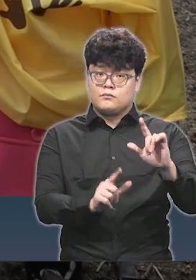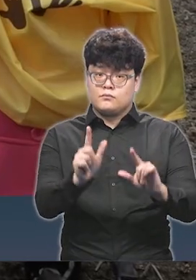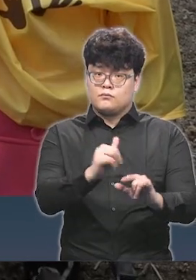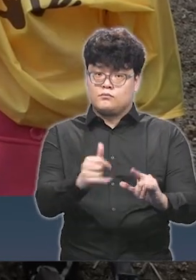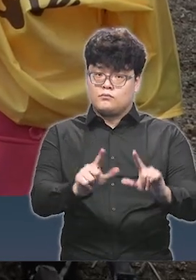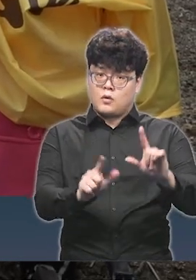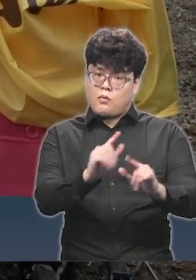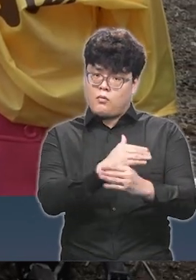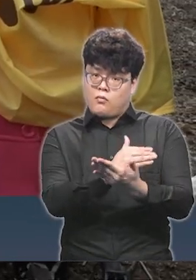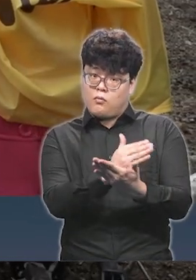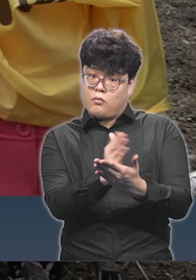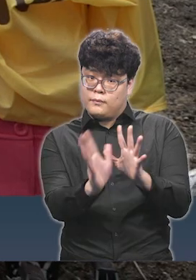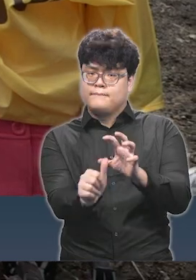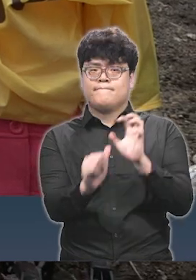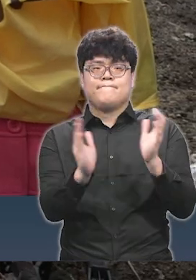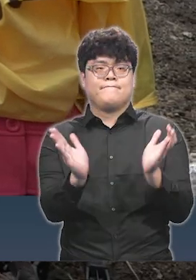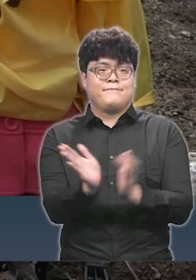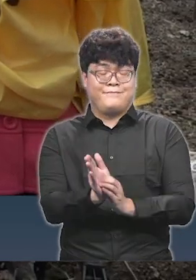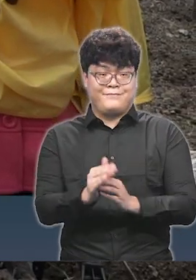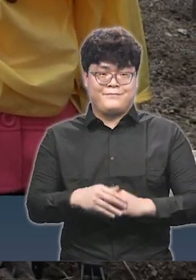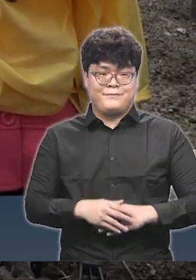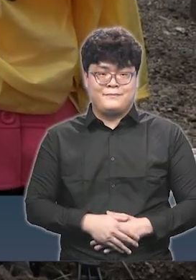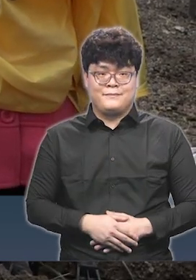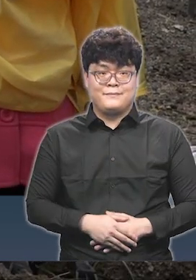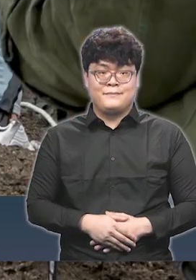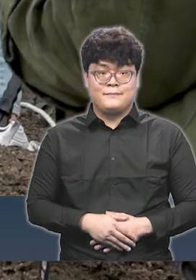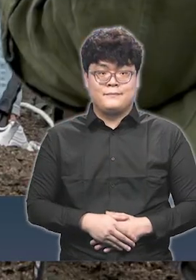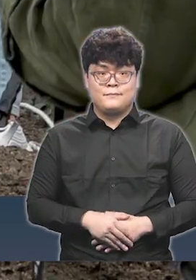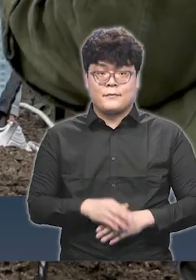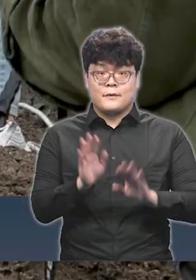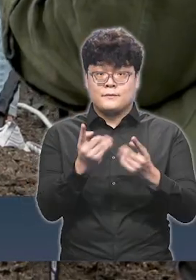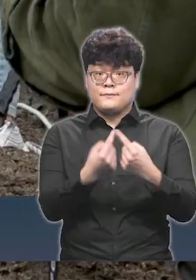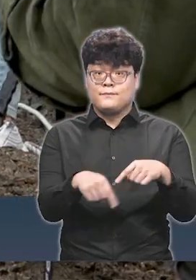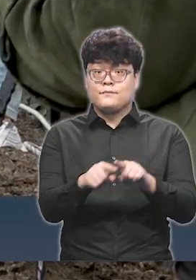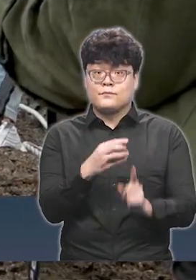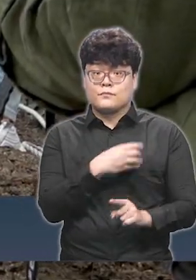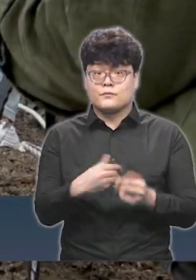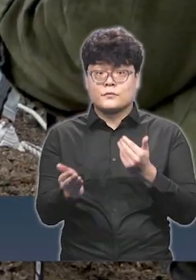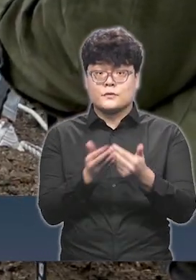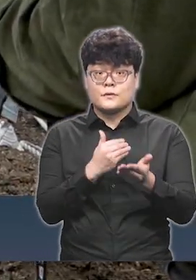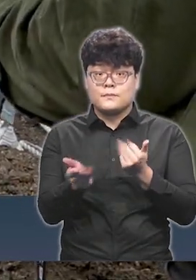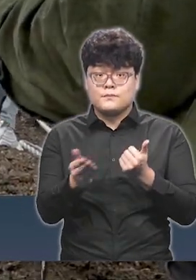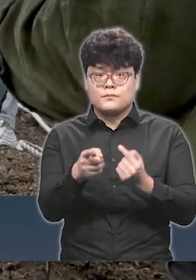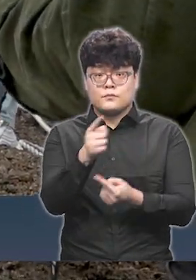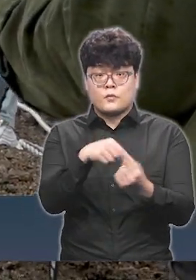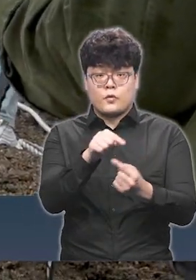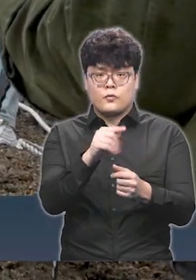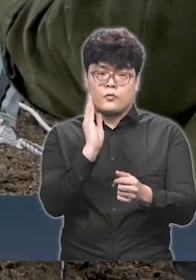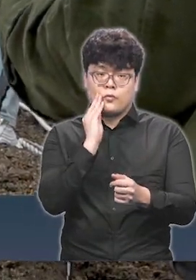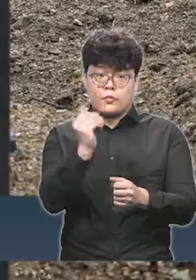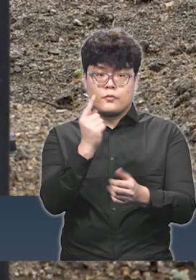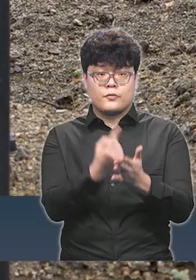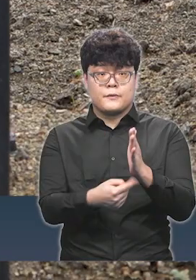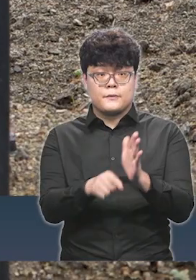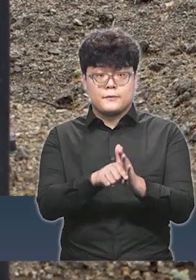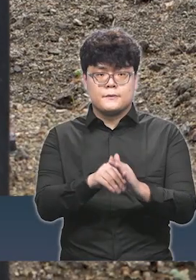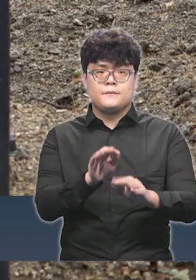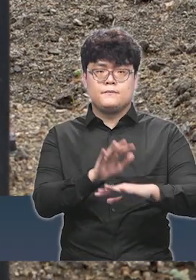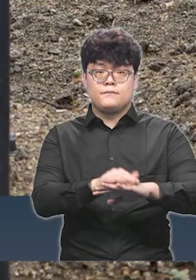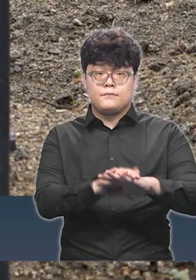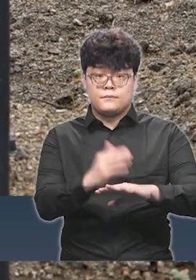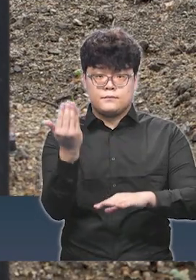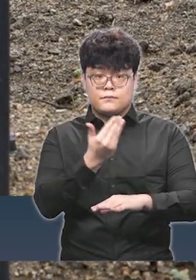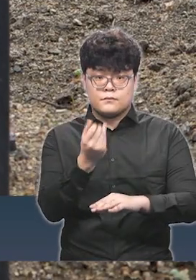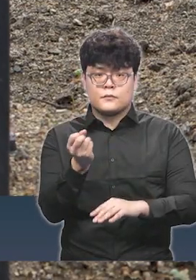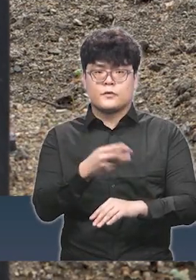텃밭에 물을 주는 등 다양한 활동이 진행됐습니다 이와 함께 군은 체험 학습장의 원활한 운영을 위해